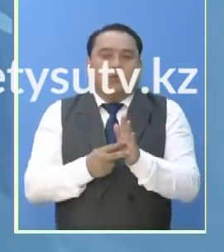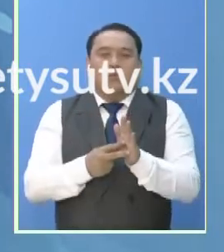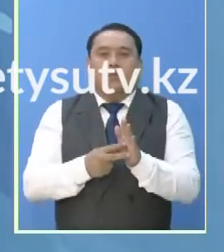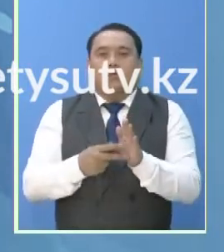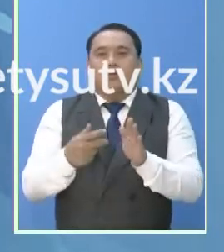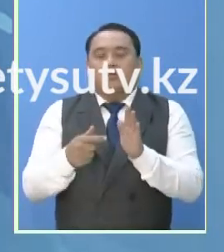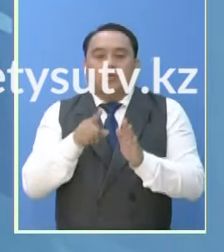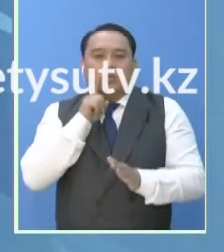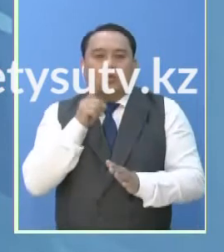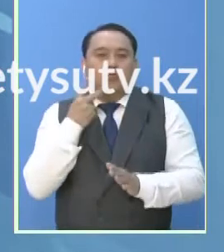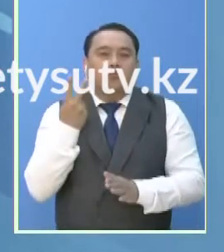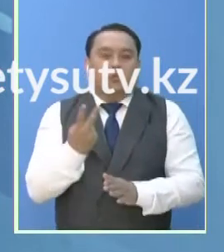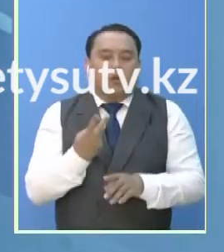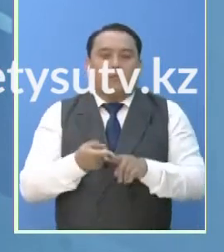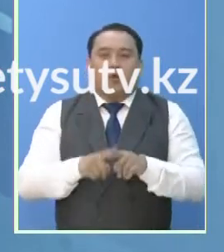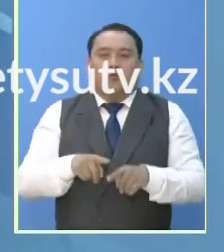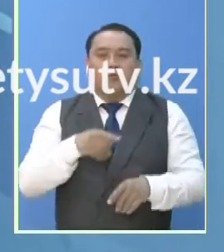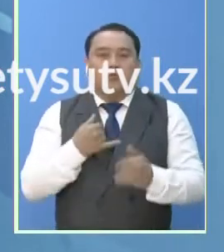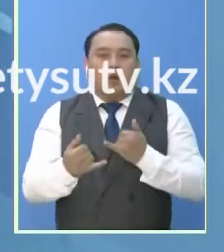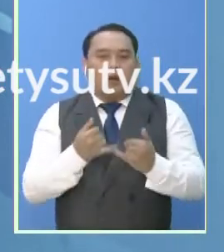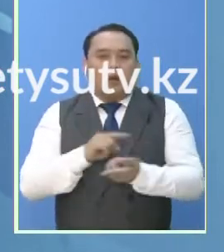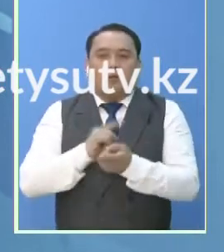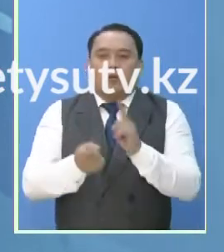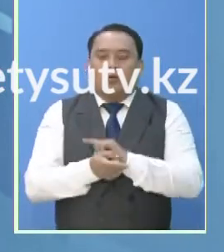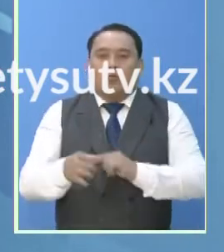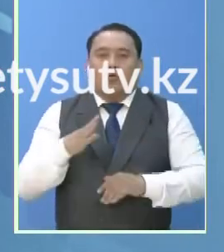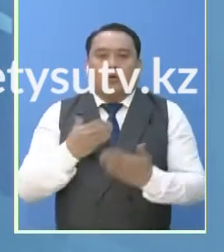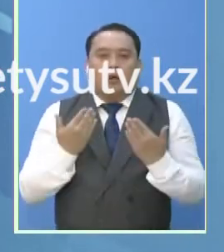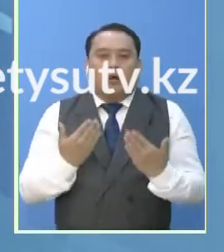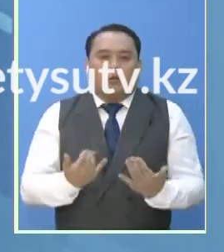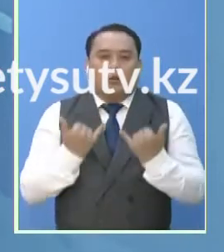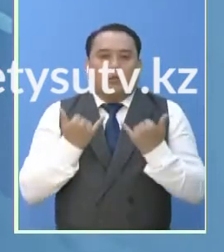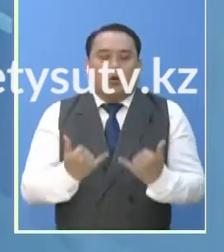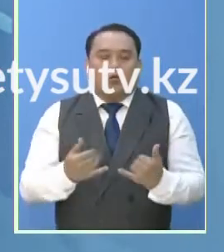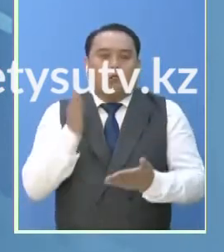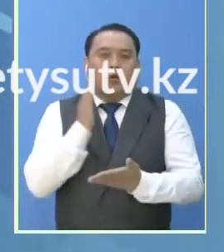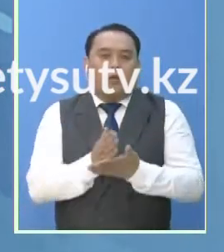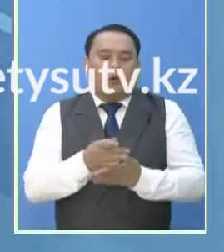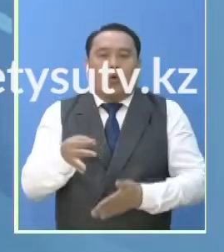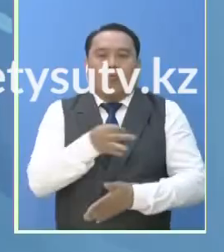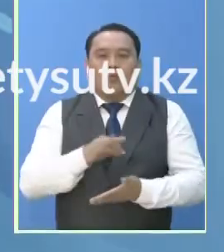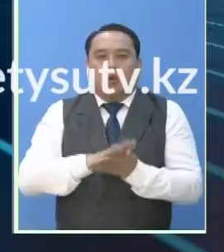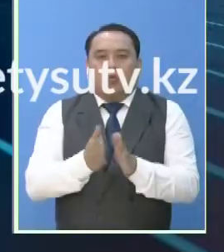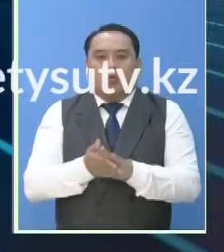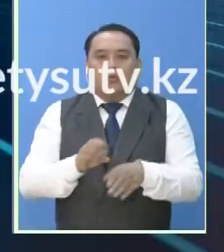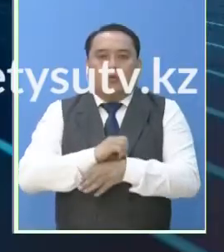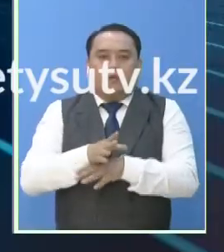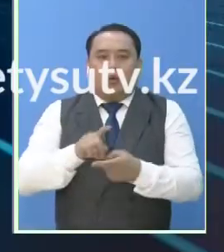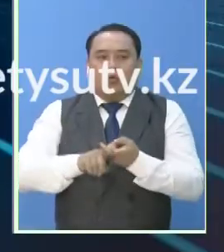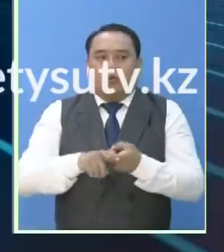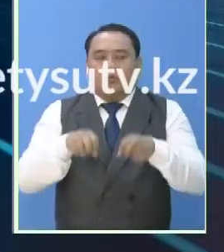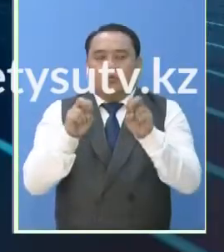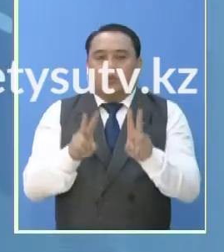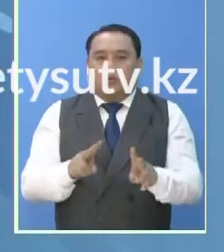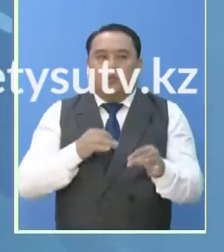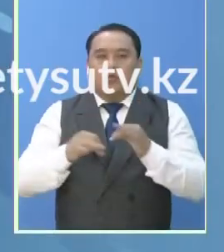2-і жасыл аймақта. Ал біздің өңір сары аймаққа өтті. Қадірлі көрермен, дәл қазір біз облысымыздағы эпидахуал жайлы сала мамандарымен